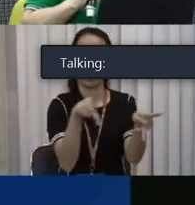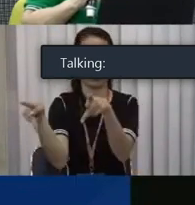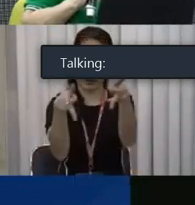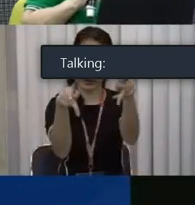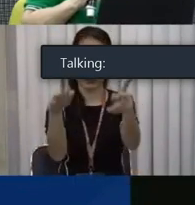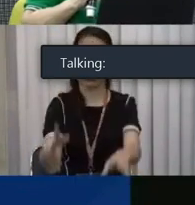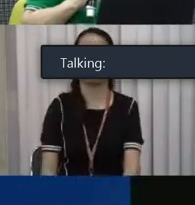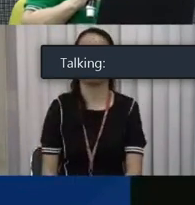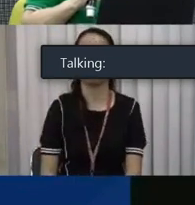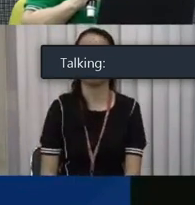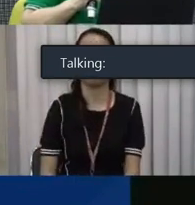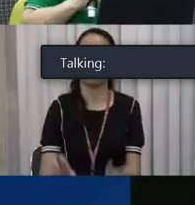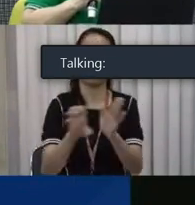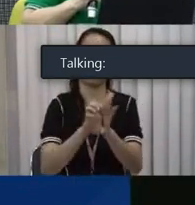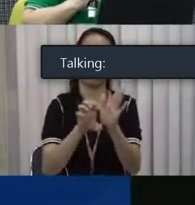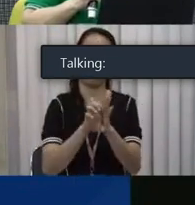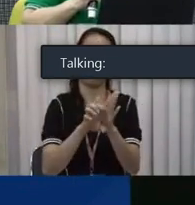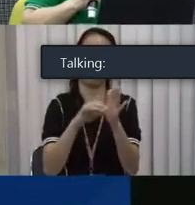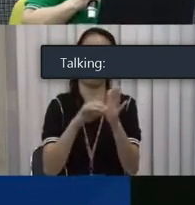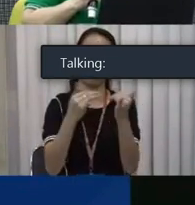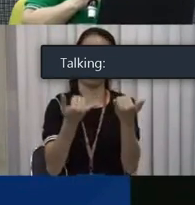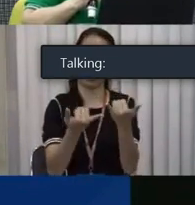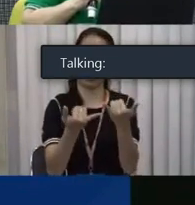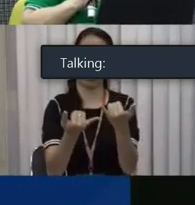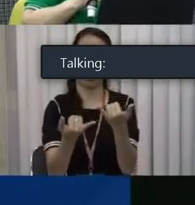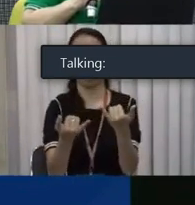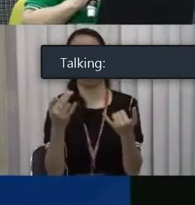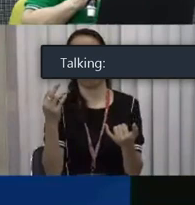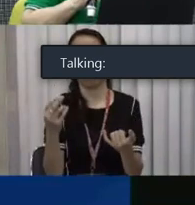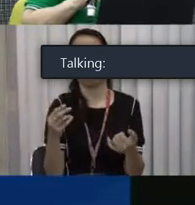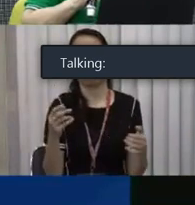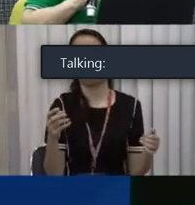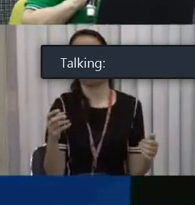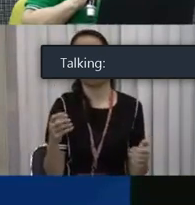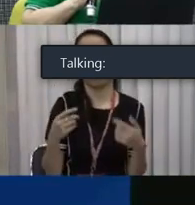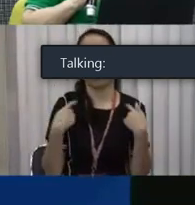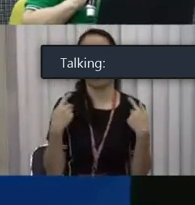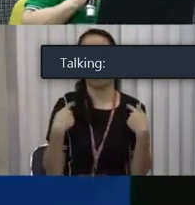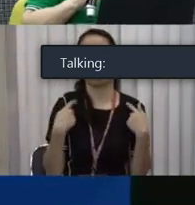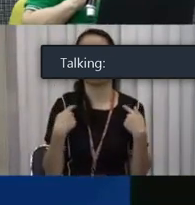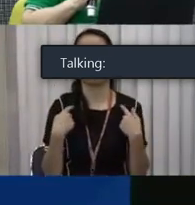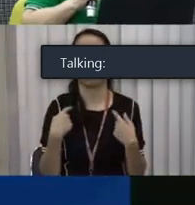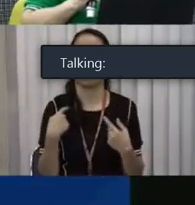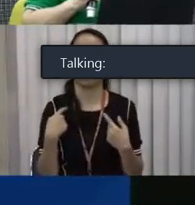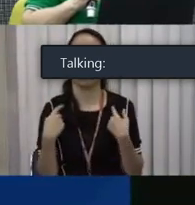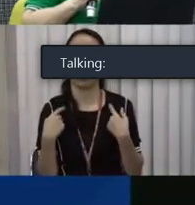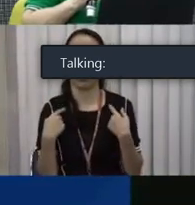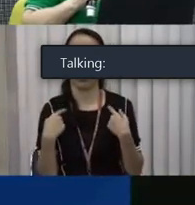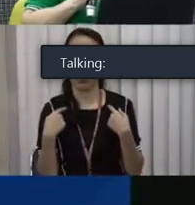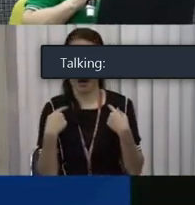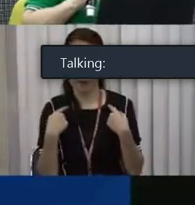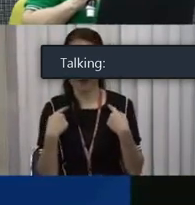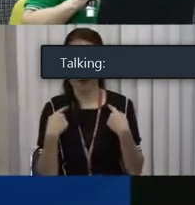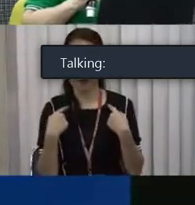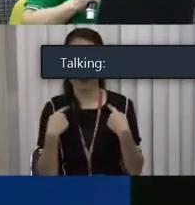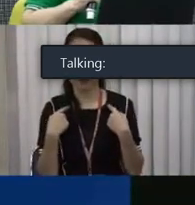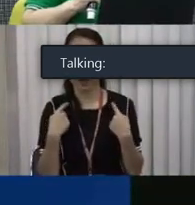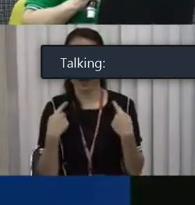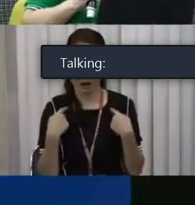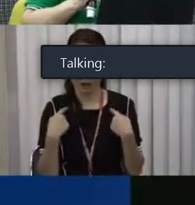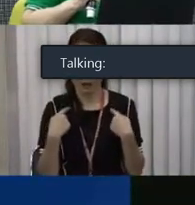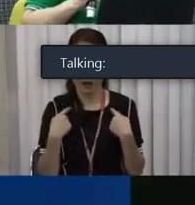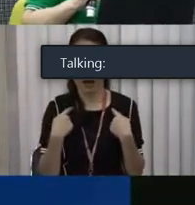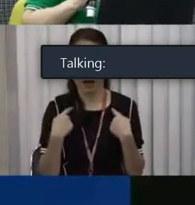it could be nga economic reasons. Like for example, karon nga panahon nga naay pandemic, so naaragyod